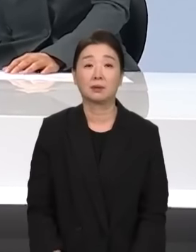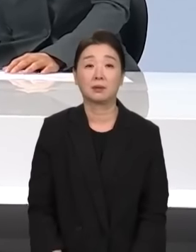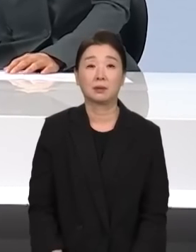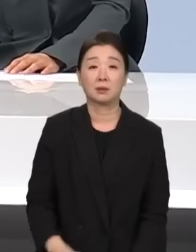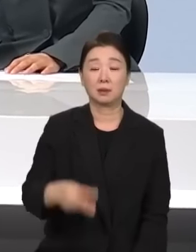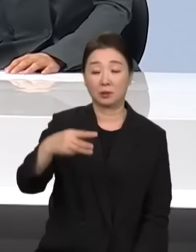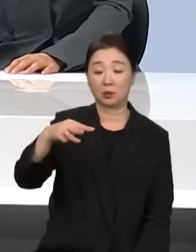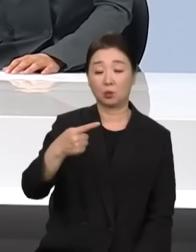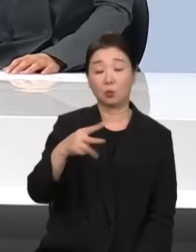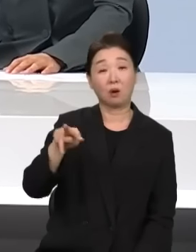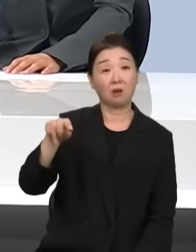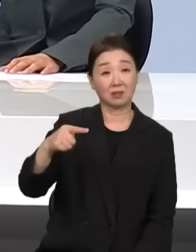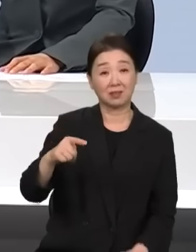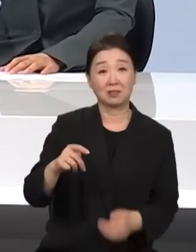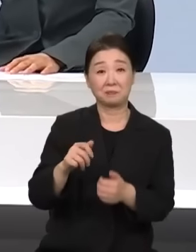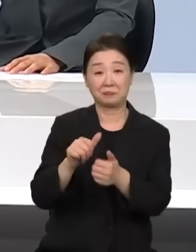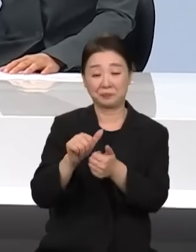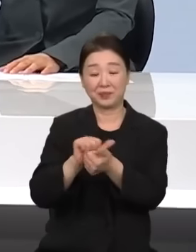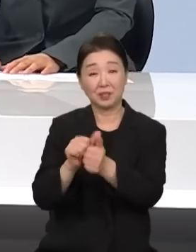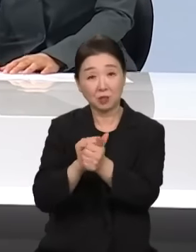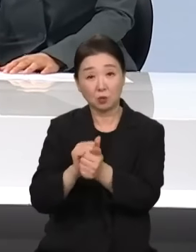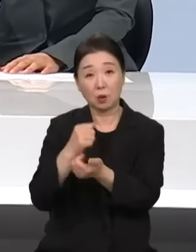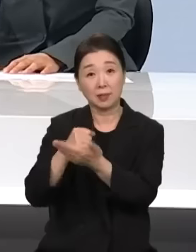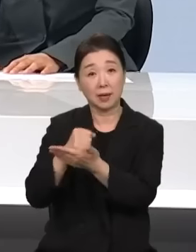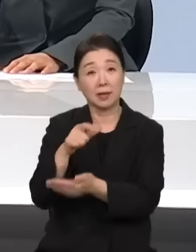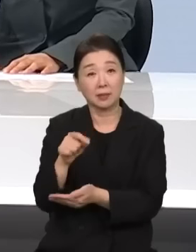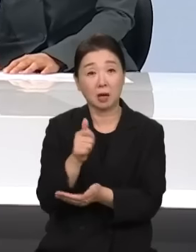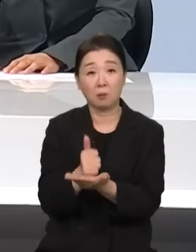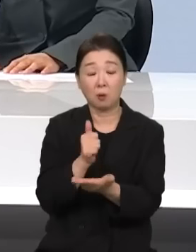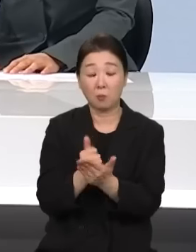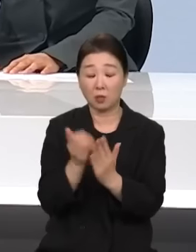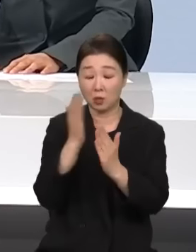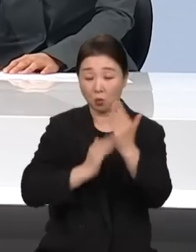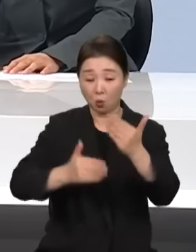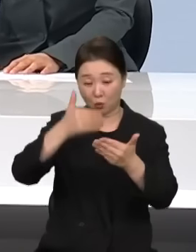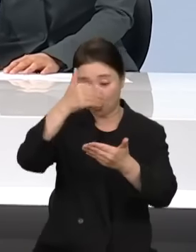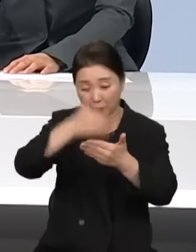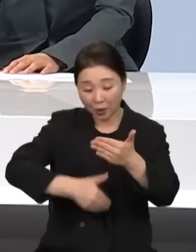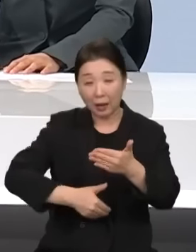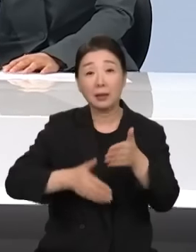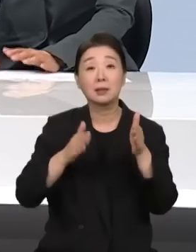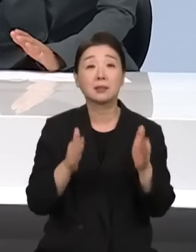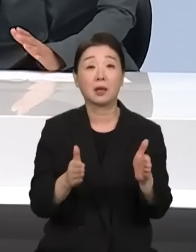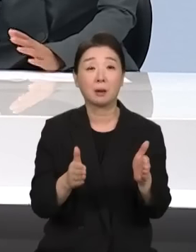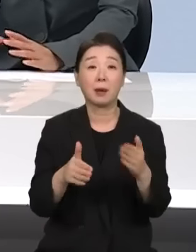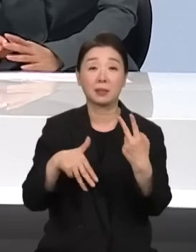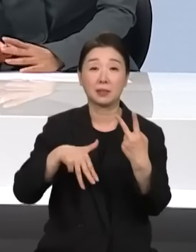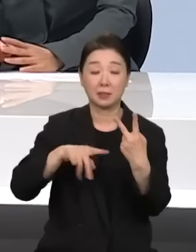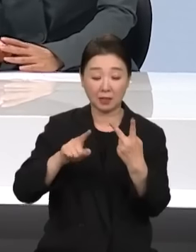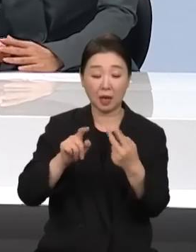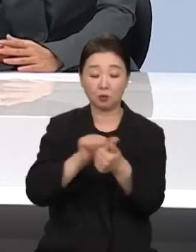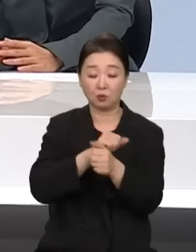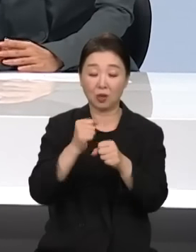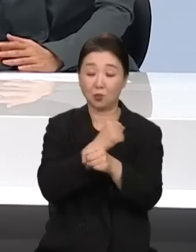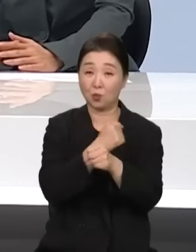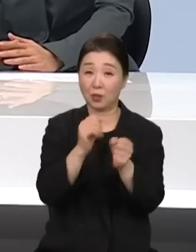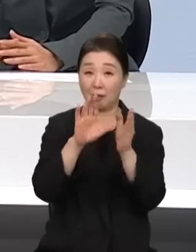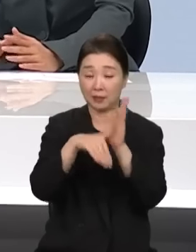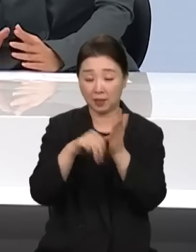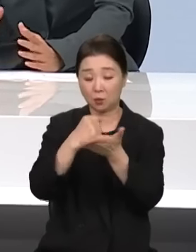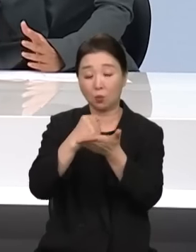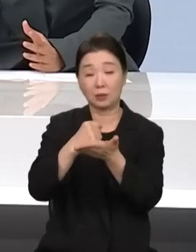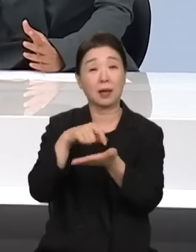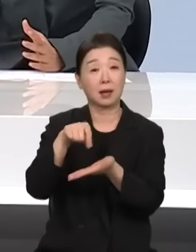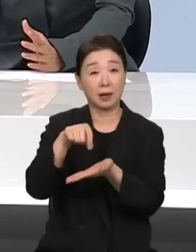먼저 토로스 증권 계좌는 법원이 공소 시효가 남아 있다고 인정한 2차 주가 조작 시기에 쓰인 김여사의 계좌입니다이